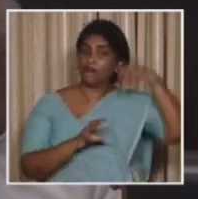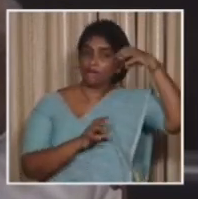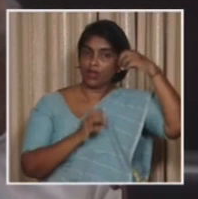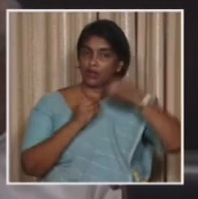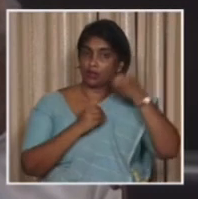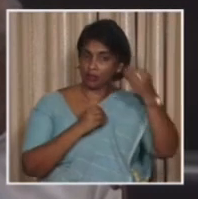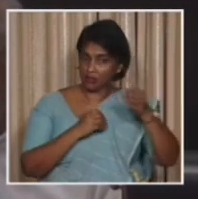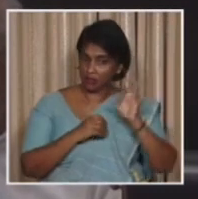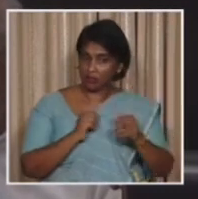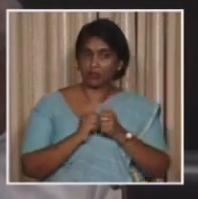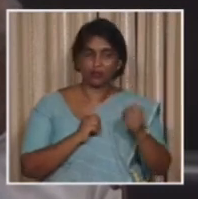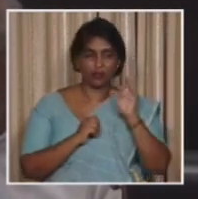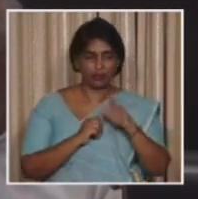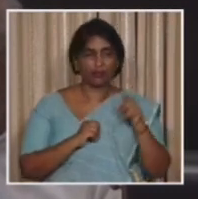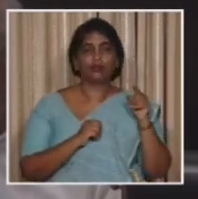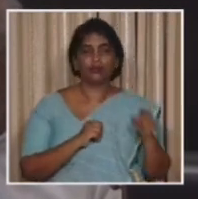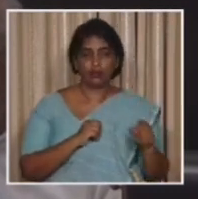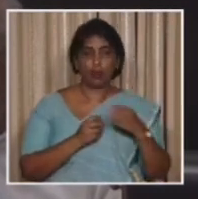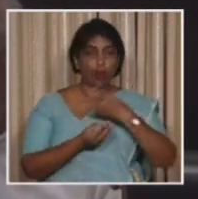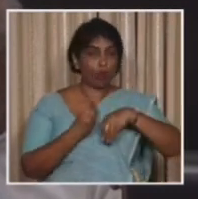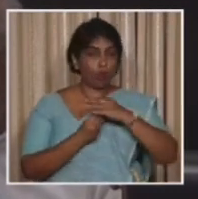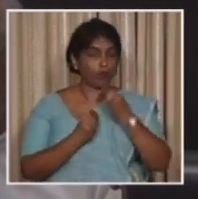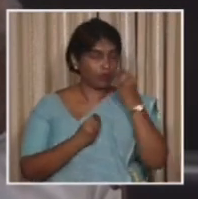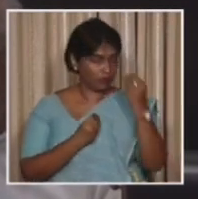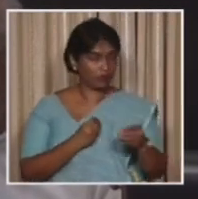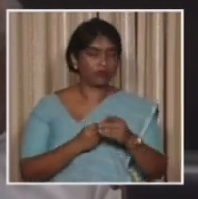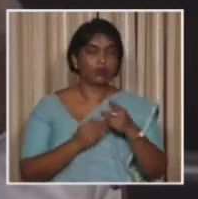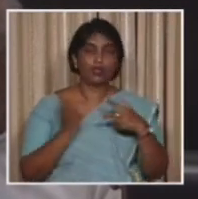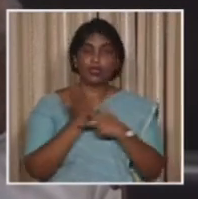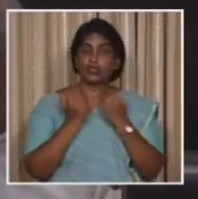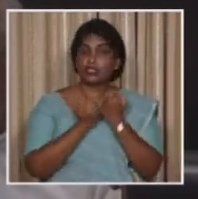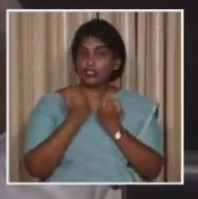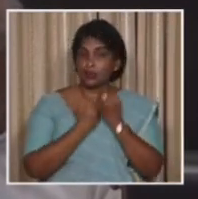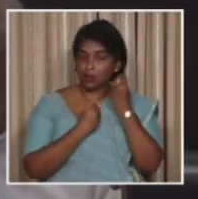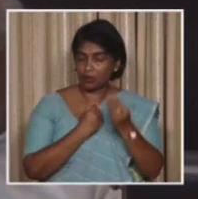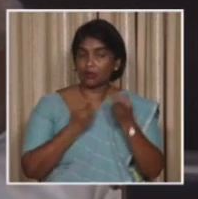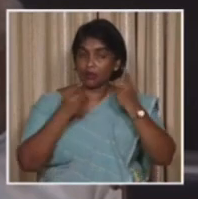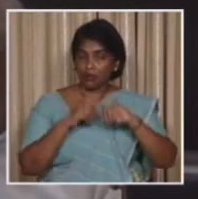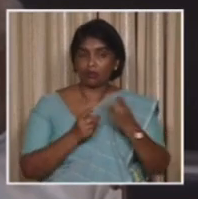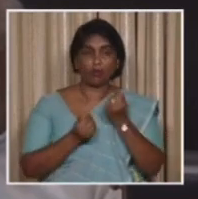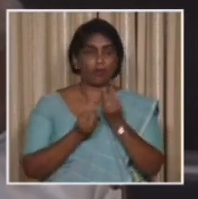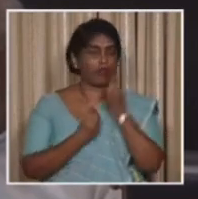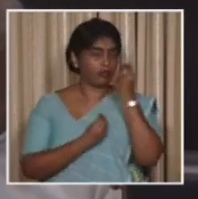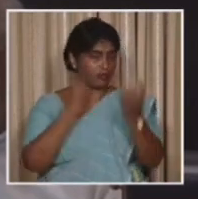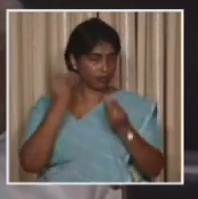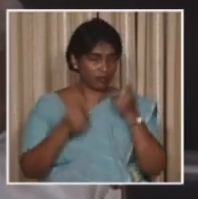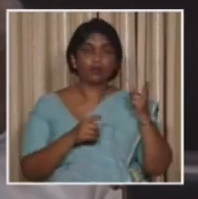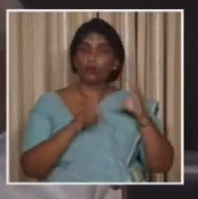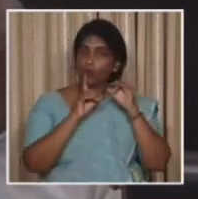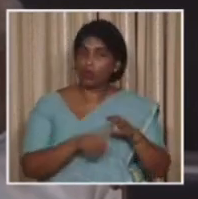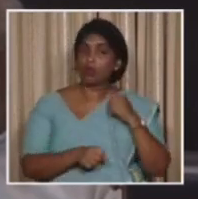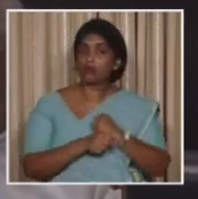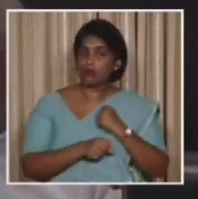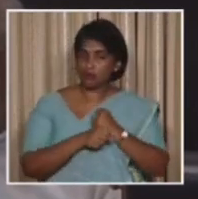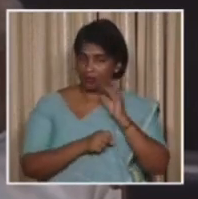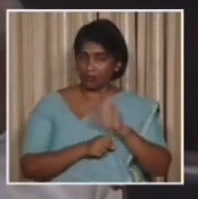සැපයුම් ලබා දීමට කටයුතු කිරීම, පොහොර ලබා දීම, සමෘද්ධිලාභීන්ට අතිරේක වශයෙන් අරමුදල් ලබා දීම, එමෙන්ම රජයට